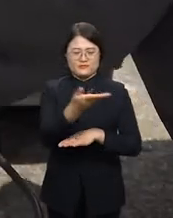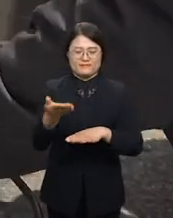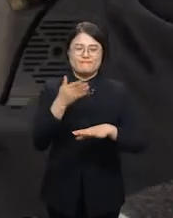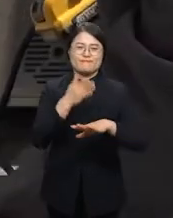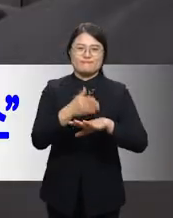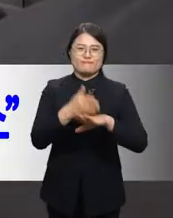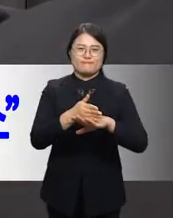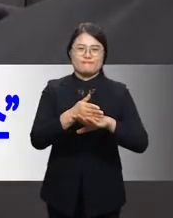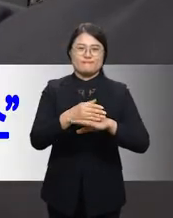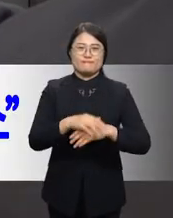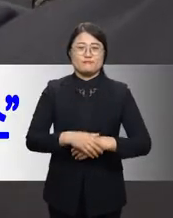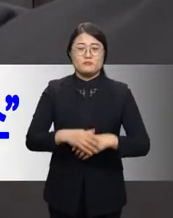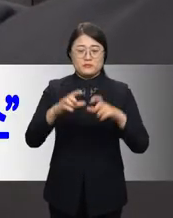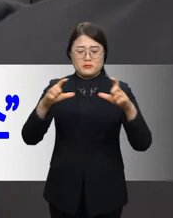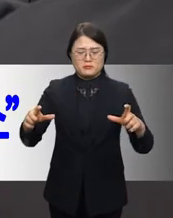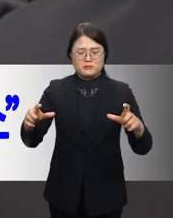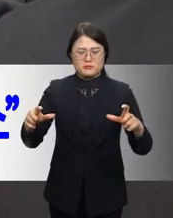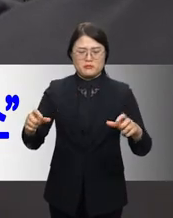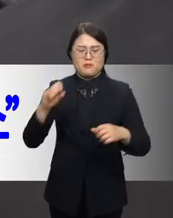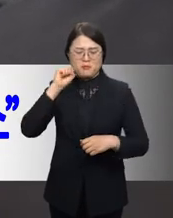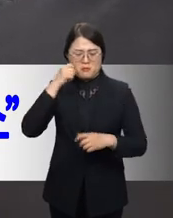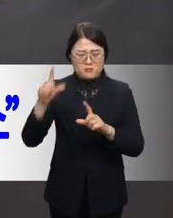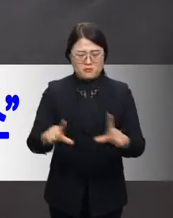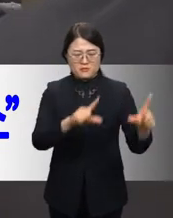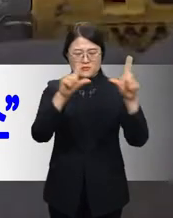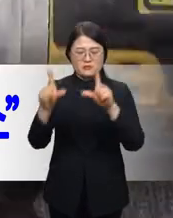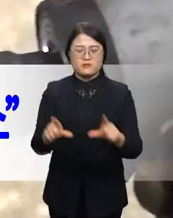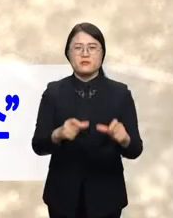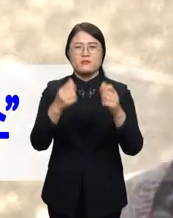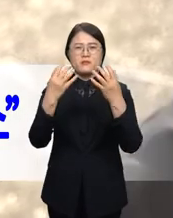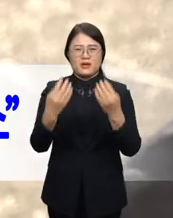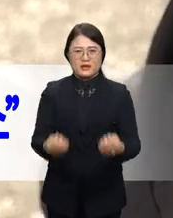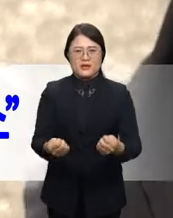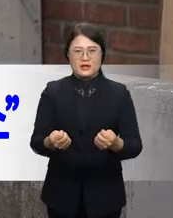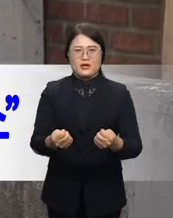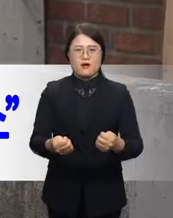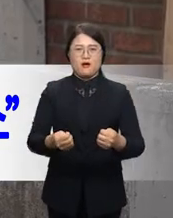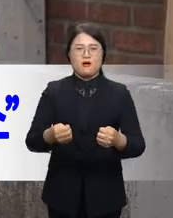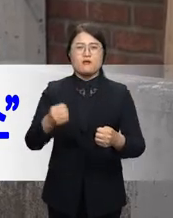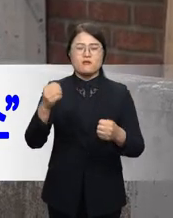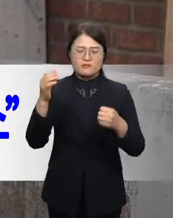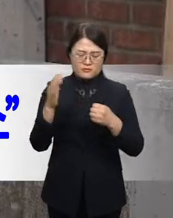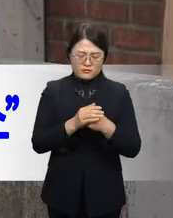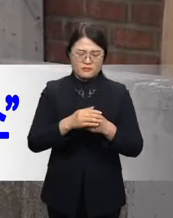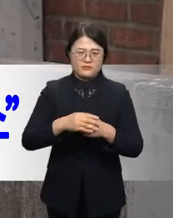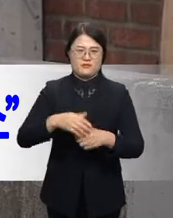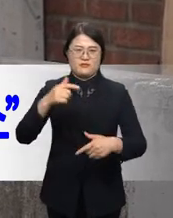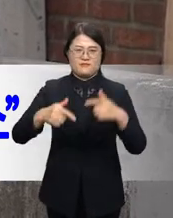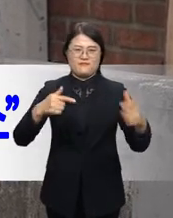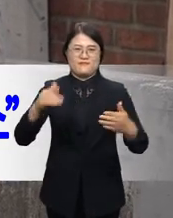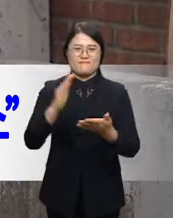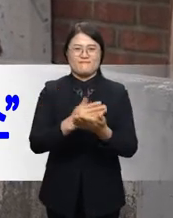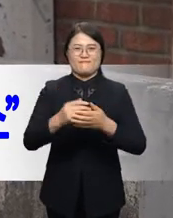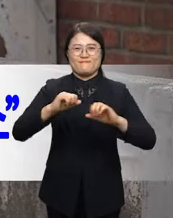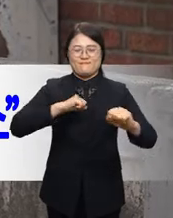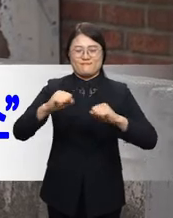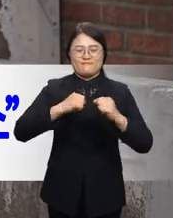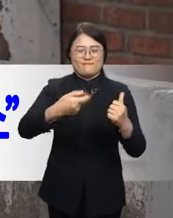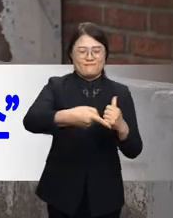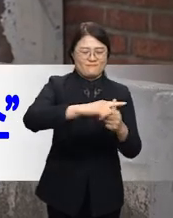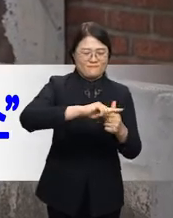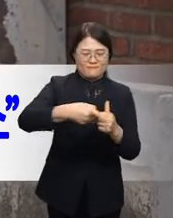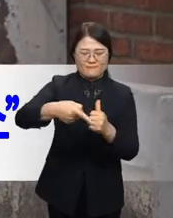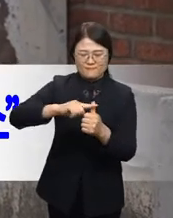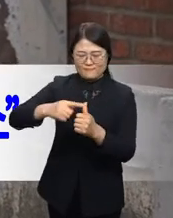감사드린다며 지역사회에 아직도 어려운 분들이 많은 만큼 다양한 나눔 활동에 많은 분들이 동참해 주시기